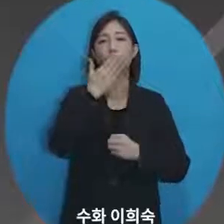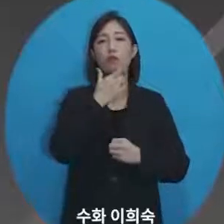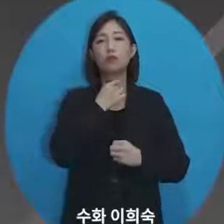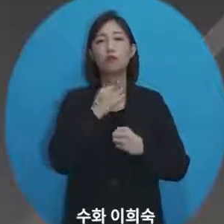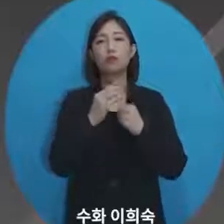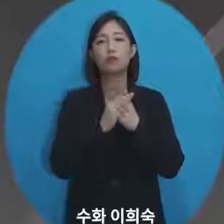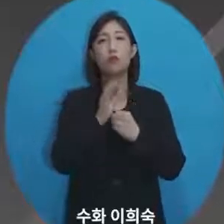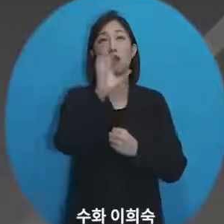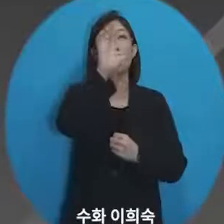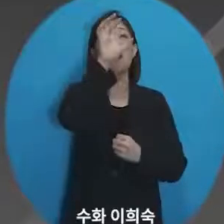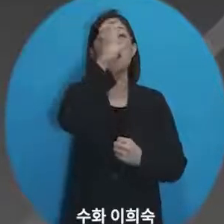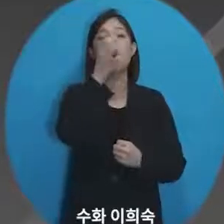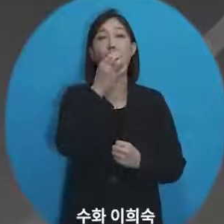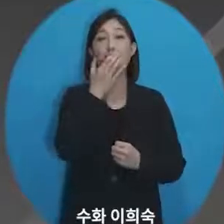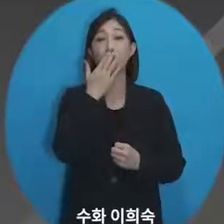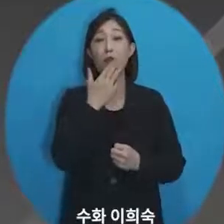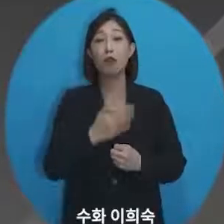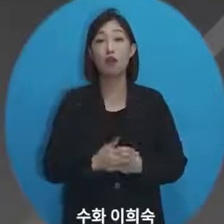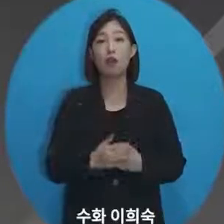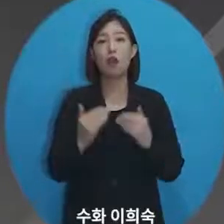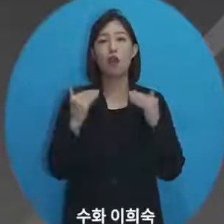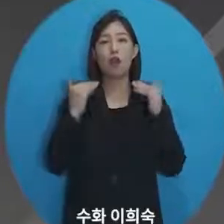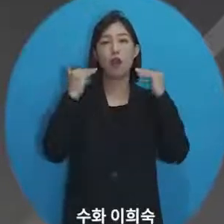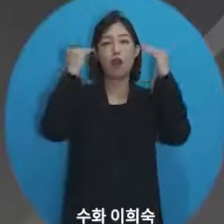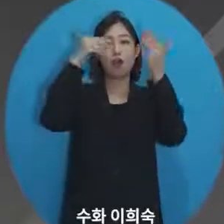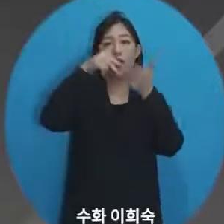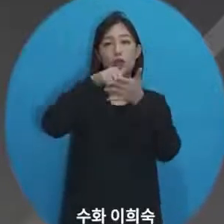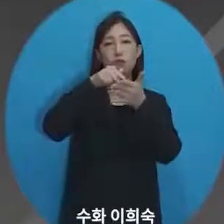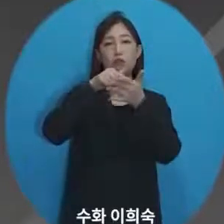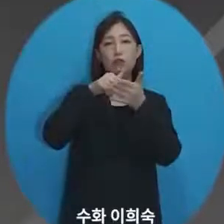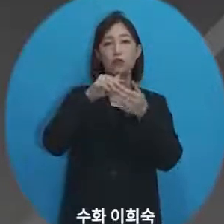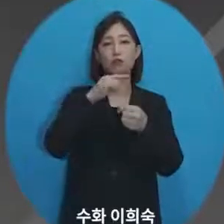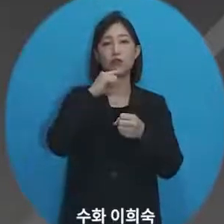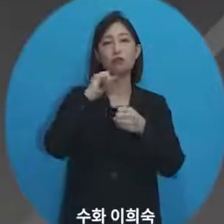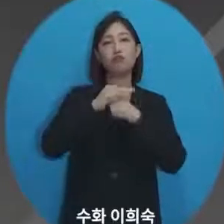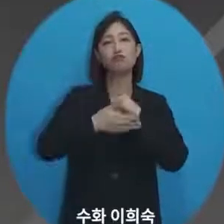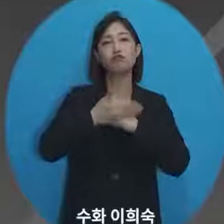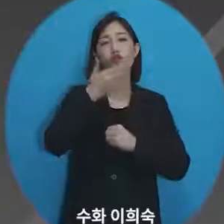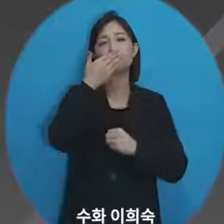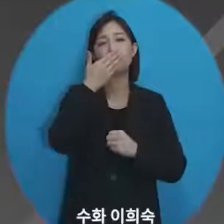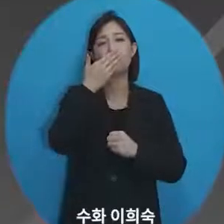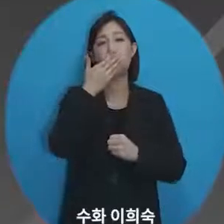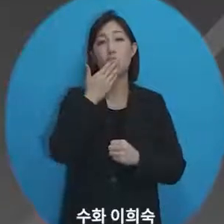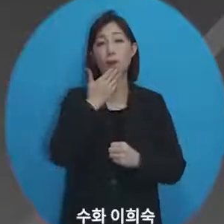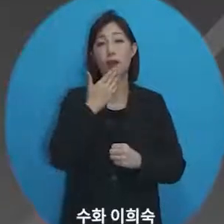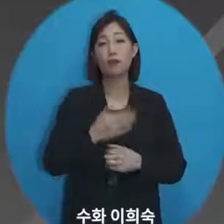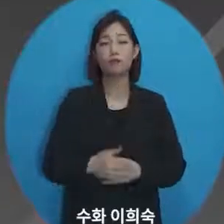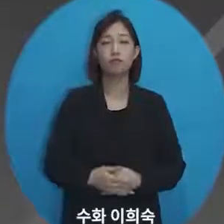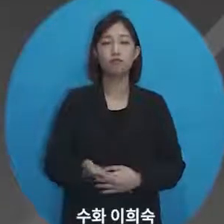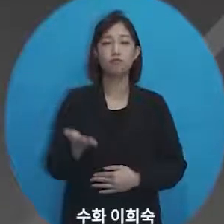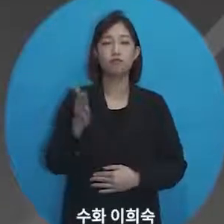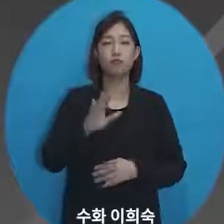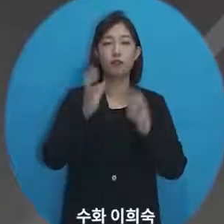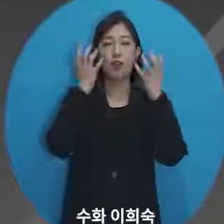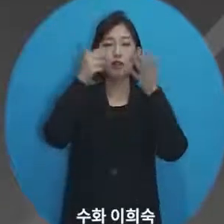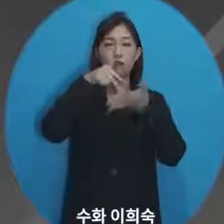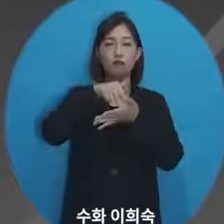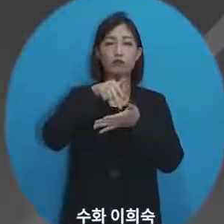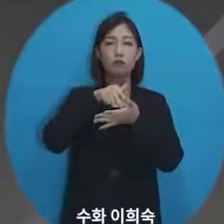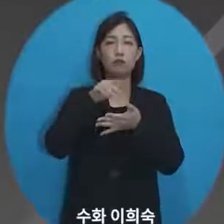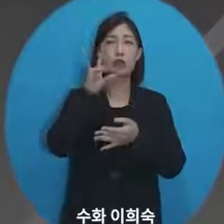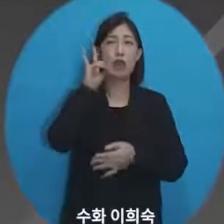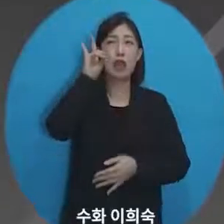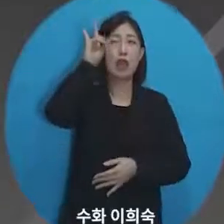성인은 손을 뻗어서 사과를 딸 수 있는 부분이 있다라고 하면 어린아이 같은 경우에는 그게